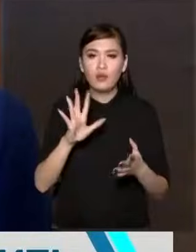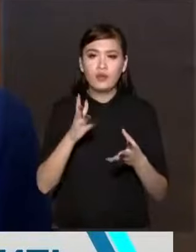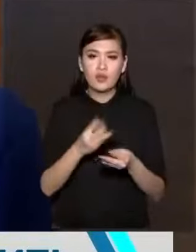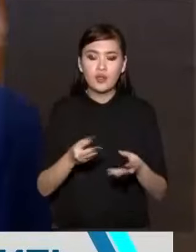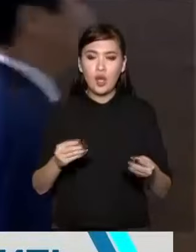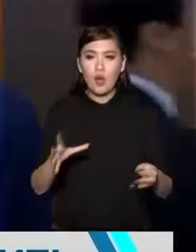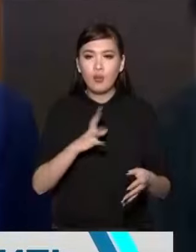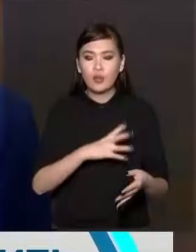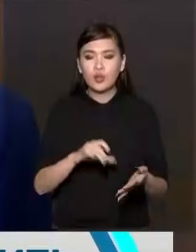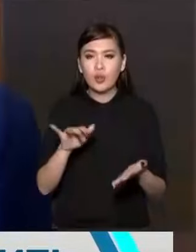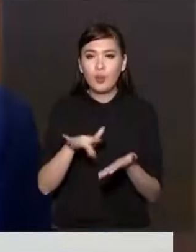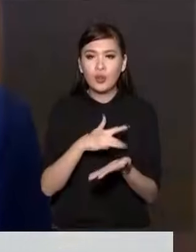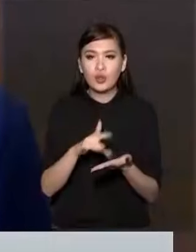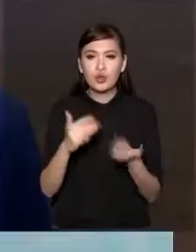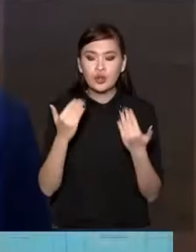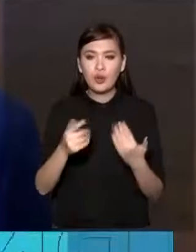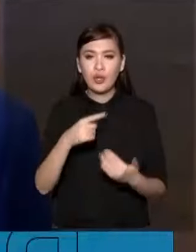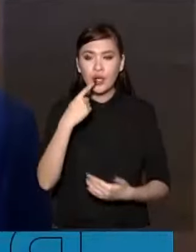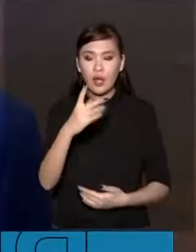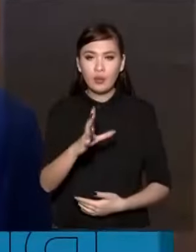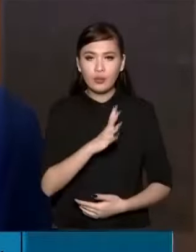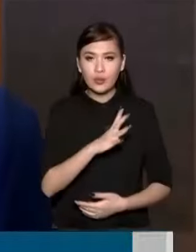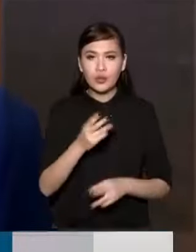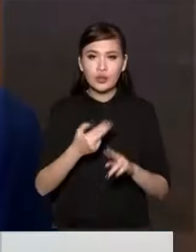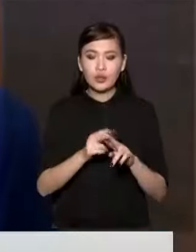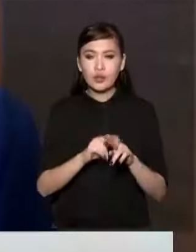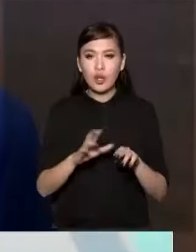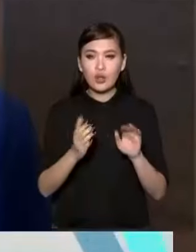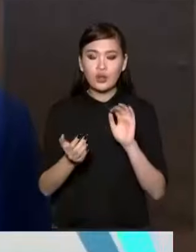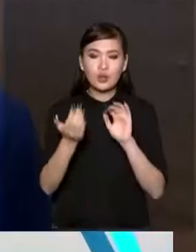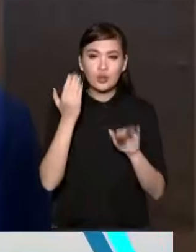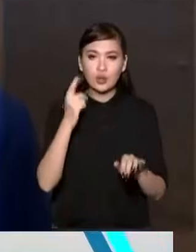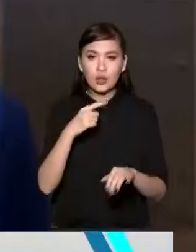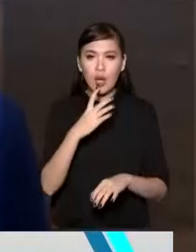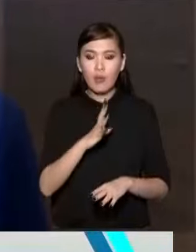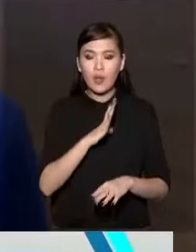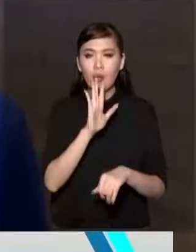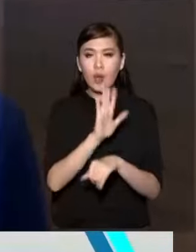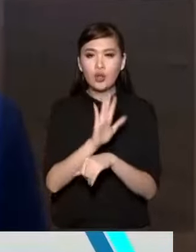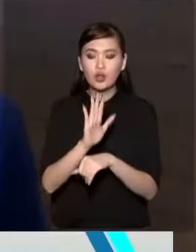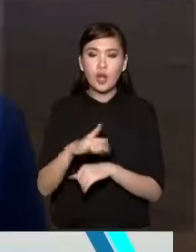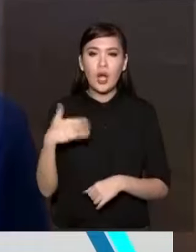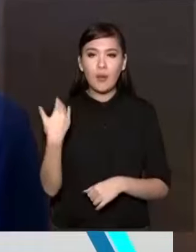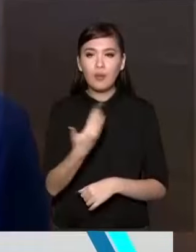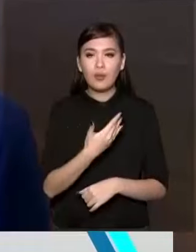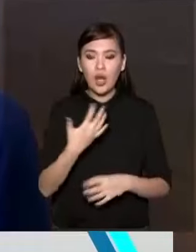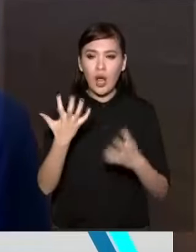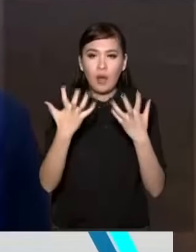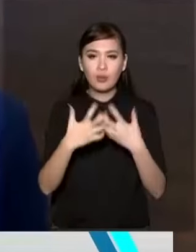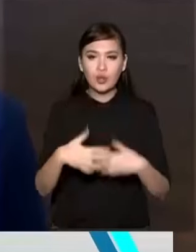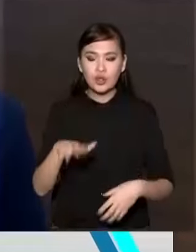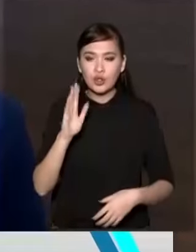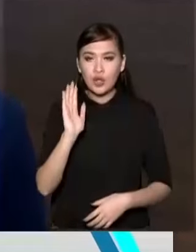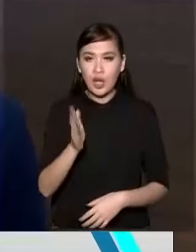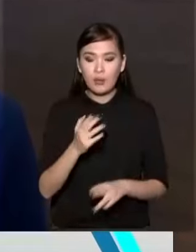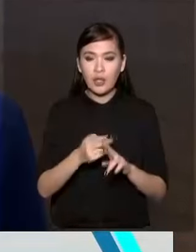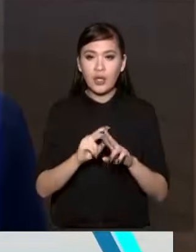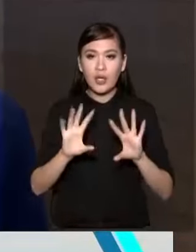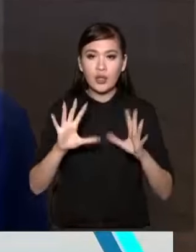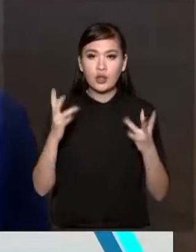с учетом того, что сегодня было сказано, с учетом того, что было до этого, были поручения, мы все это обсчитаем. Если нужно